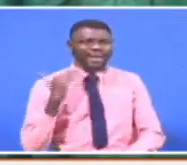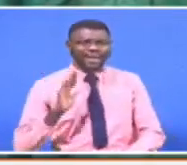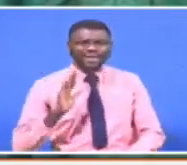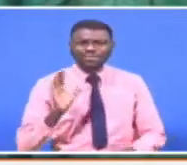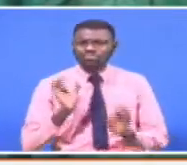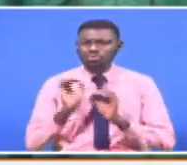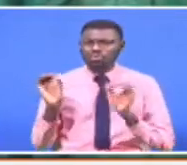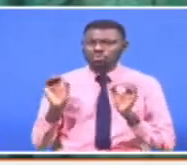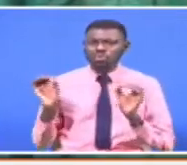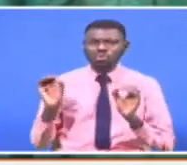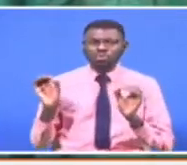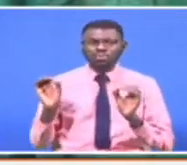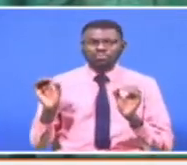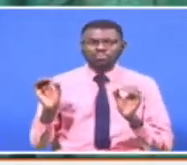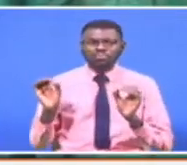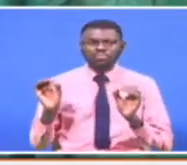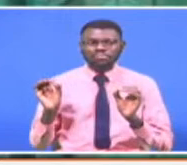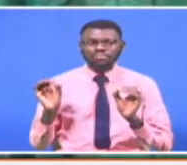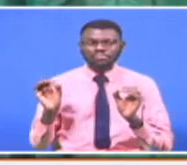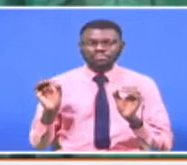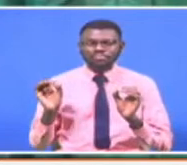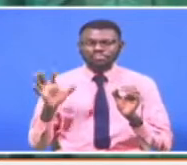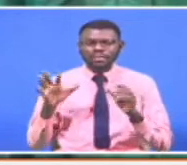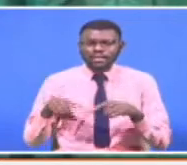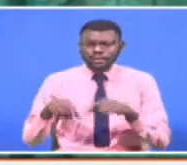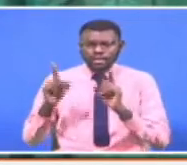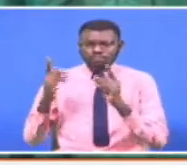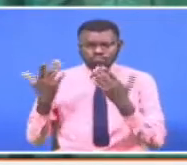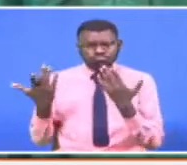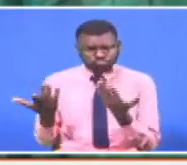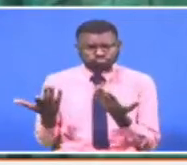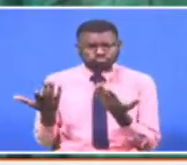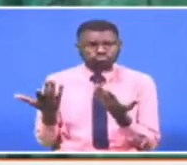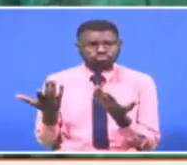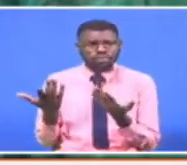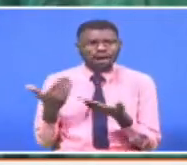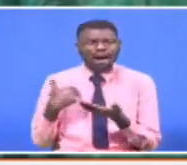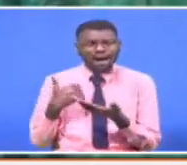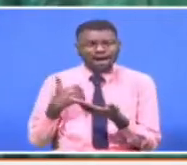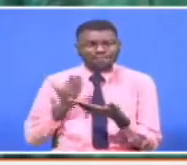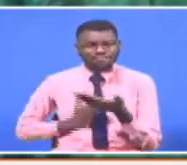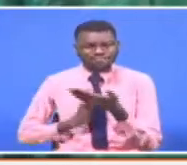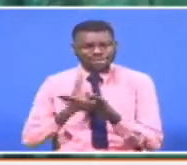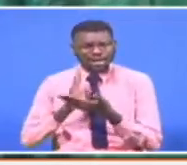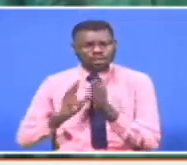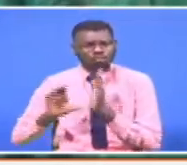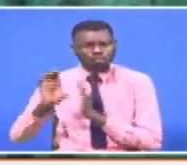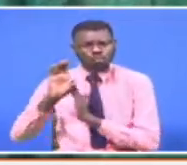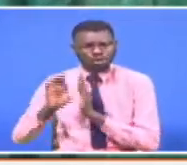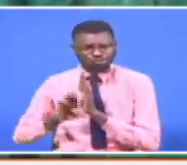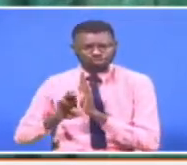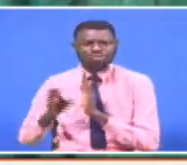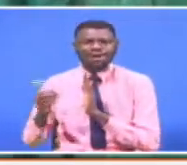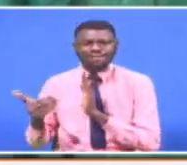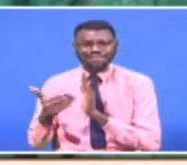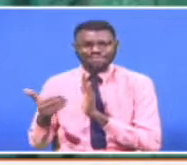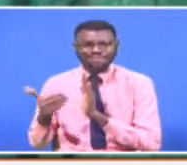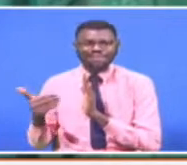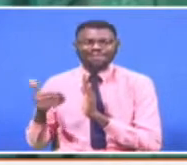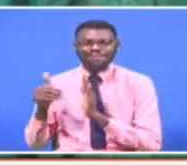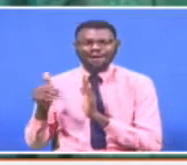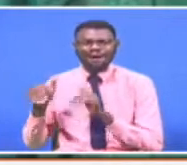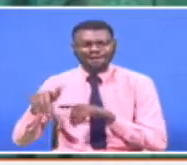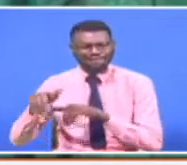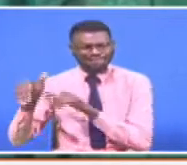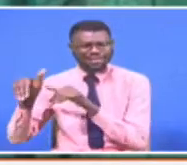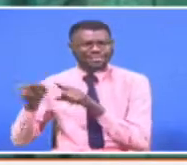are a constitutional entity, just like the way we are a constitutional government.